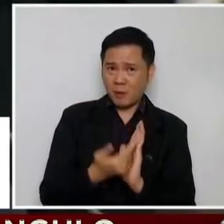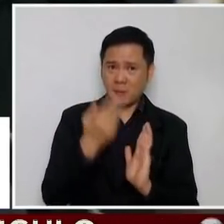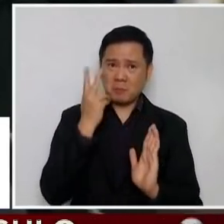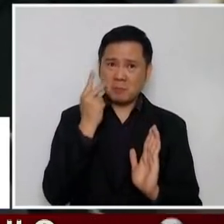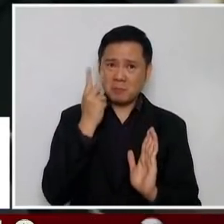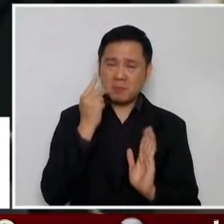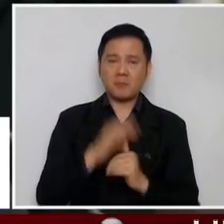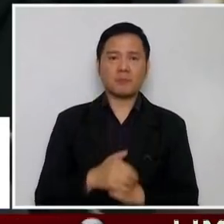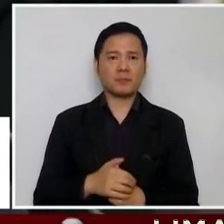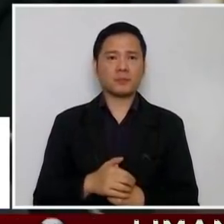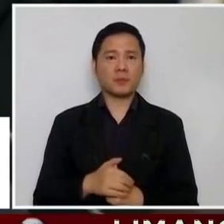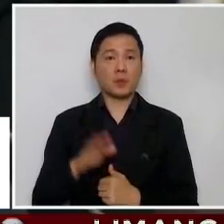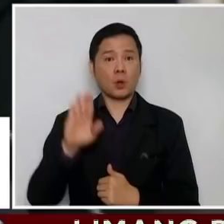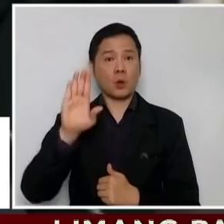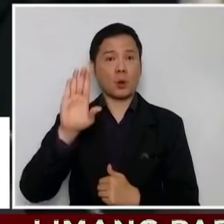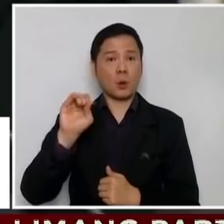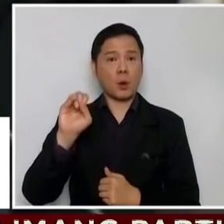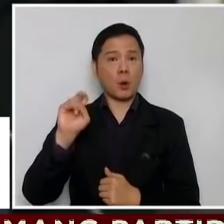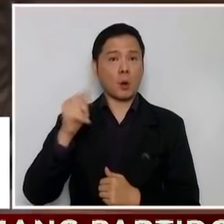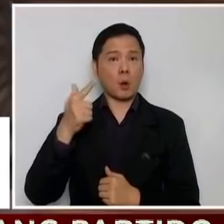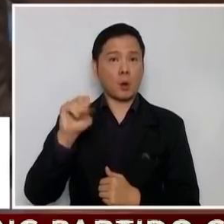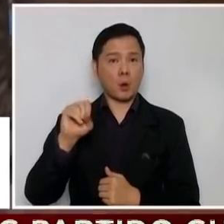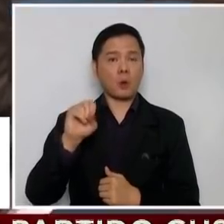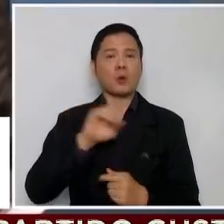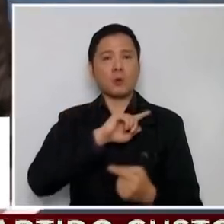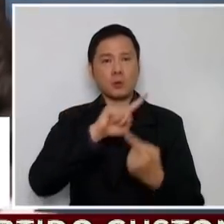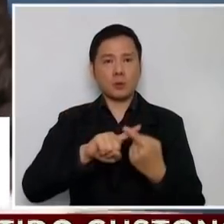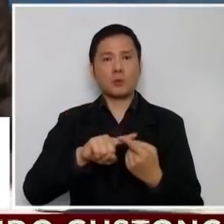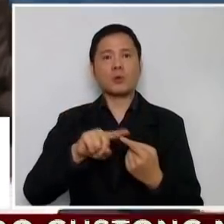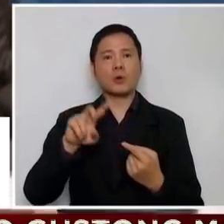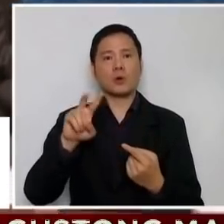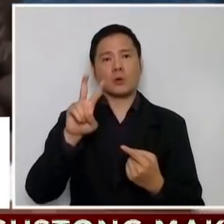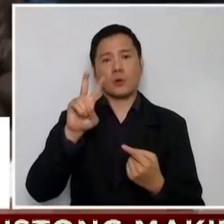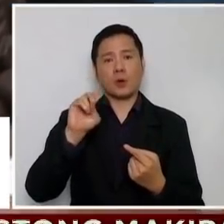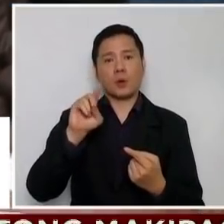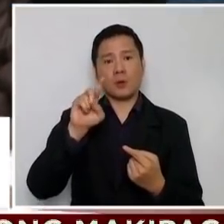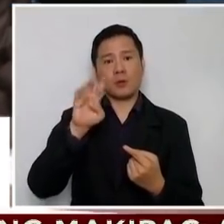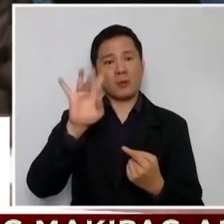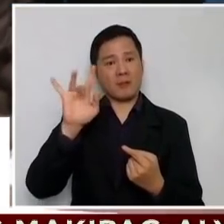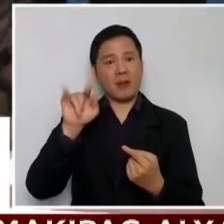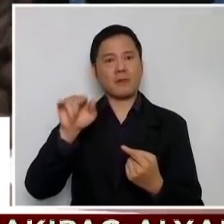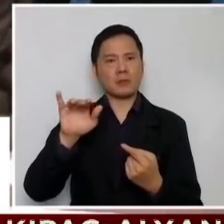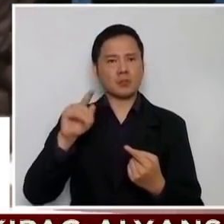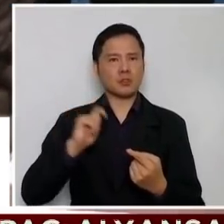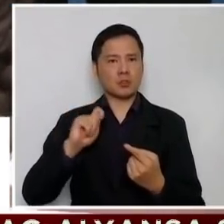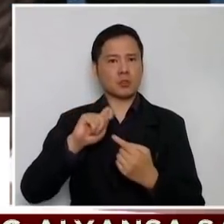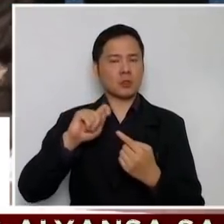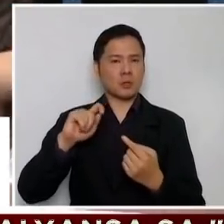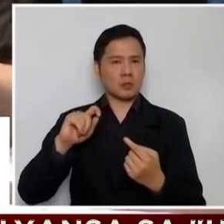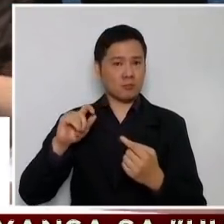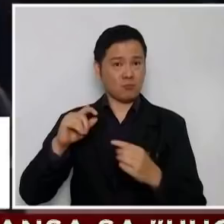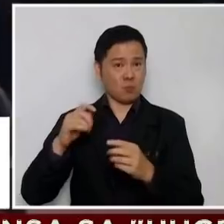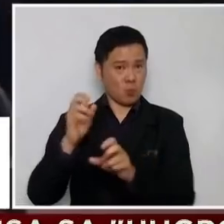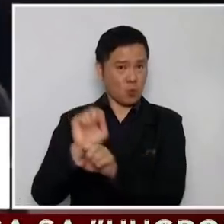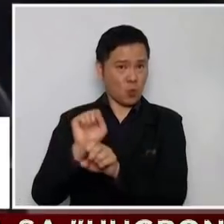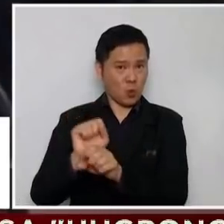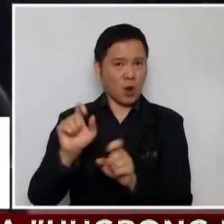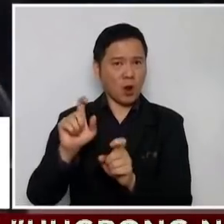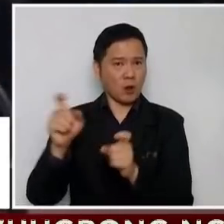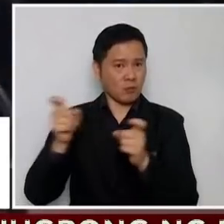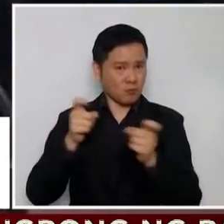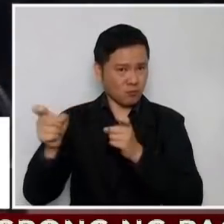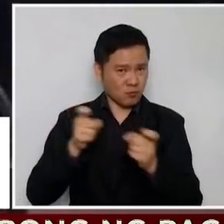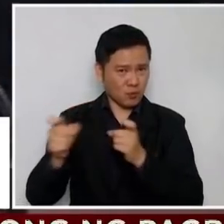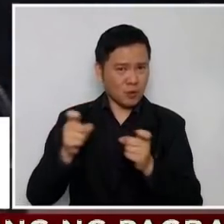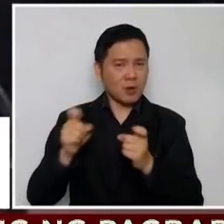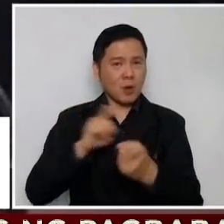dahil hanggang 2025 pa ang kanyang termino, hihintayin niya sa Senado si Trillanes para anya doon sila magtuos. Ito'y